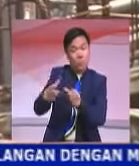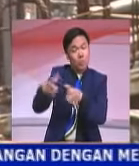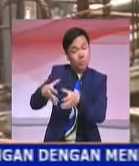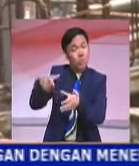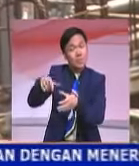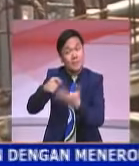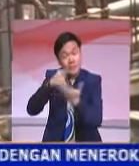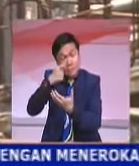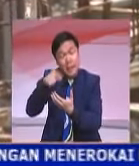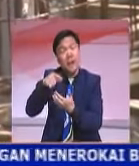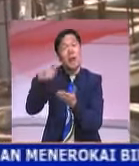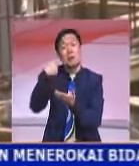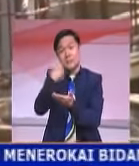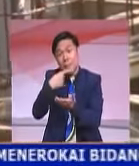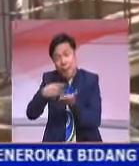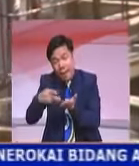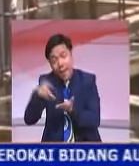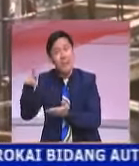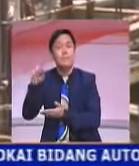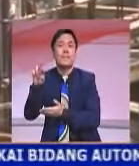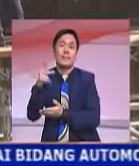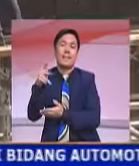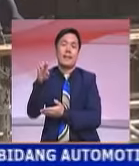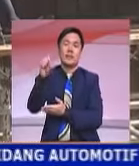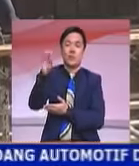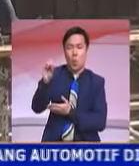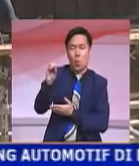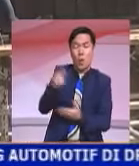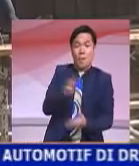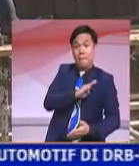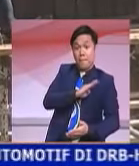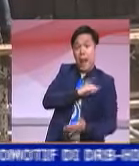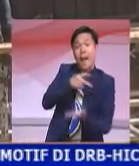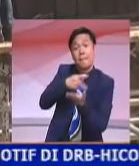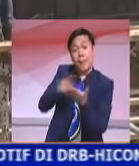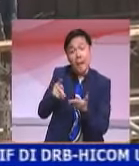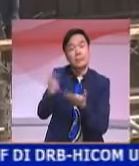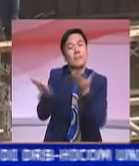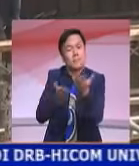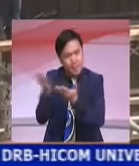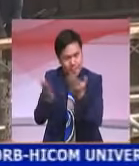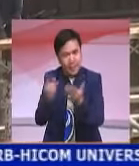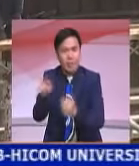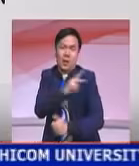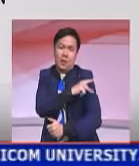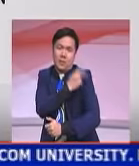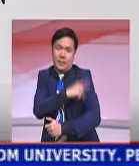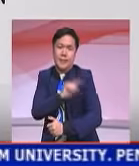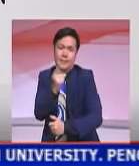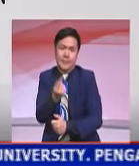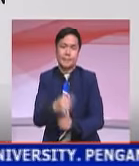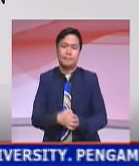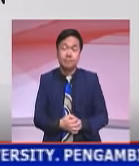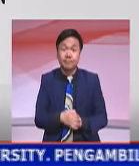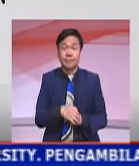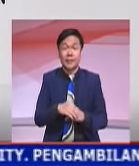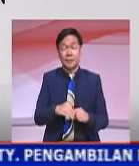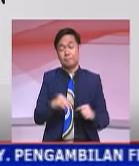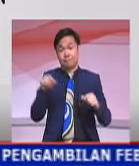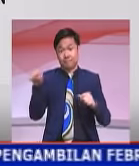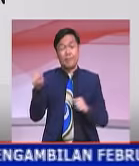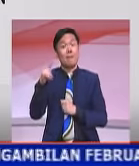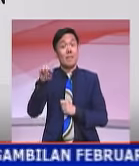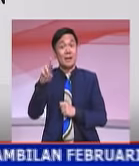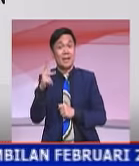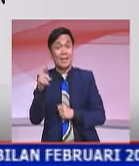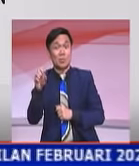Perkeso, manakala majikan hanya perlu membiayai kos perkhidmatan yang dikenakan oleh klinik atau hospital. Perkeso